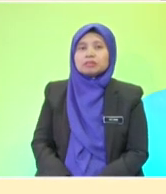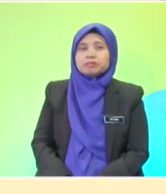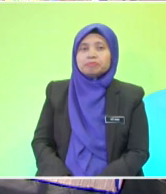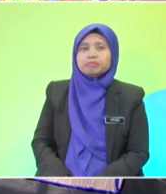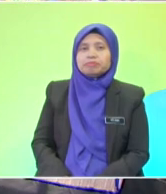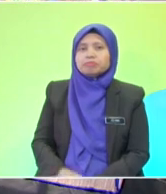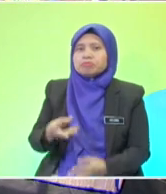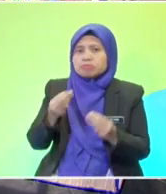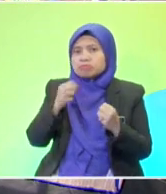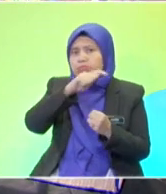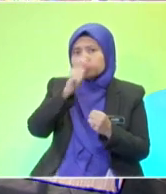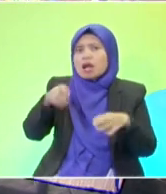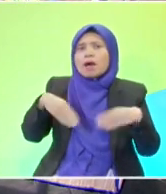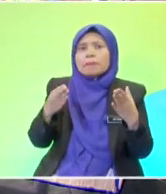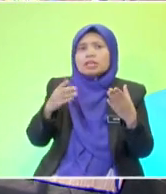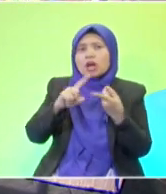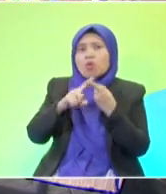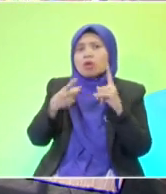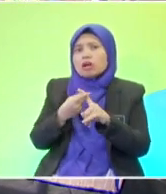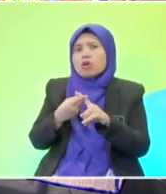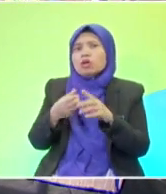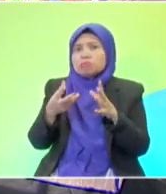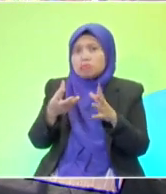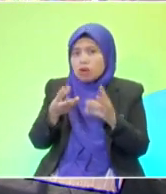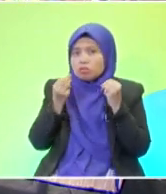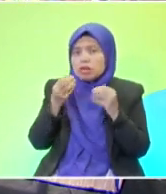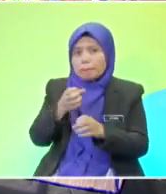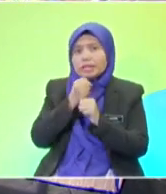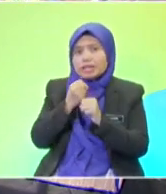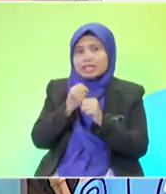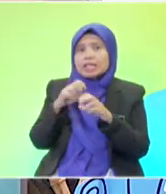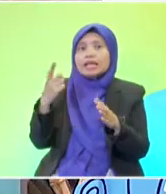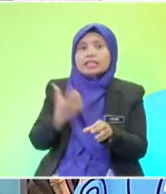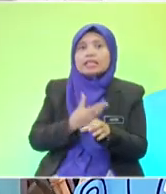tak tanya juga bagaimana rata-rata kita di rumah ndak dapatkan lagi yang perempuan